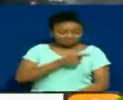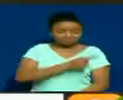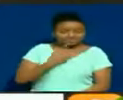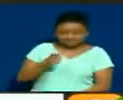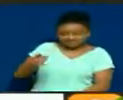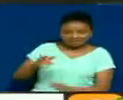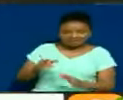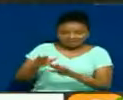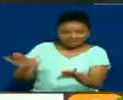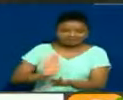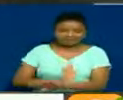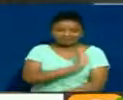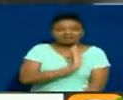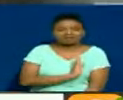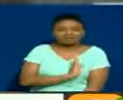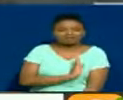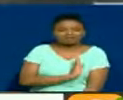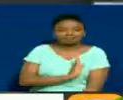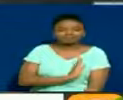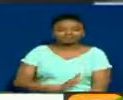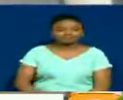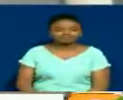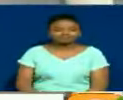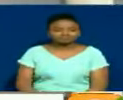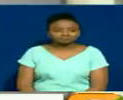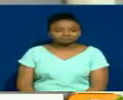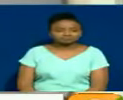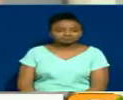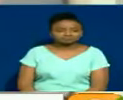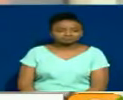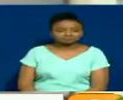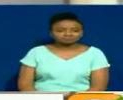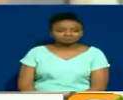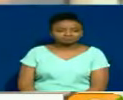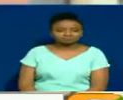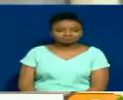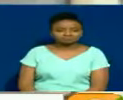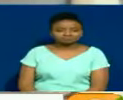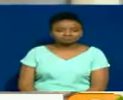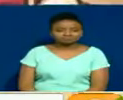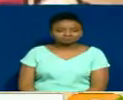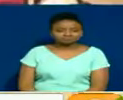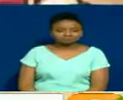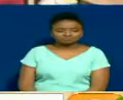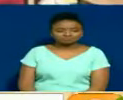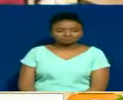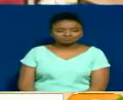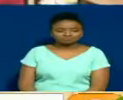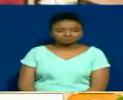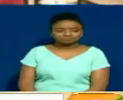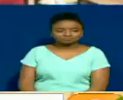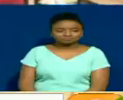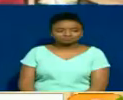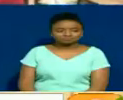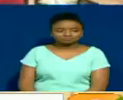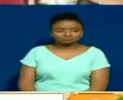Their anger directed at the developer's properties, torching this truck carrying an excavator, which was used to demolish the houses after